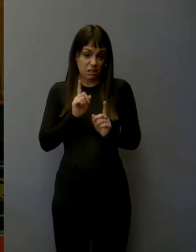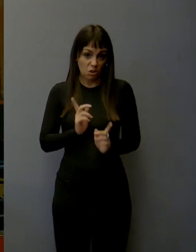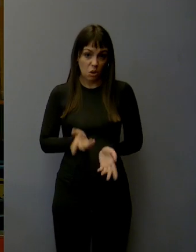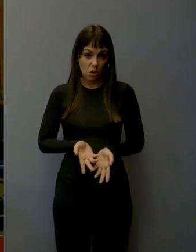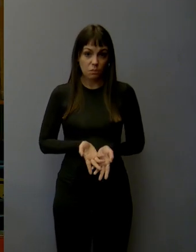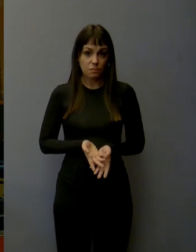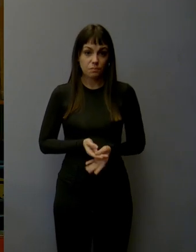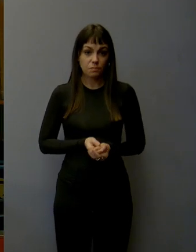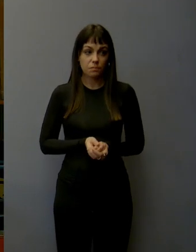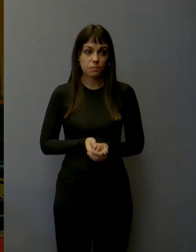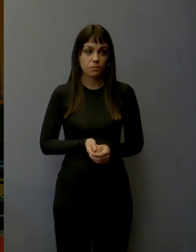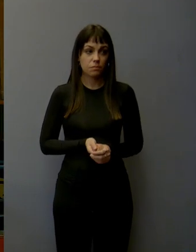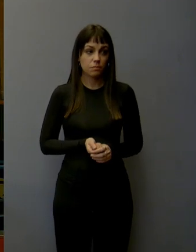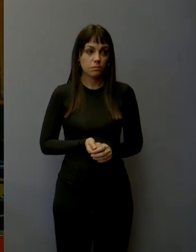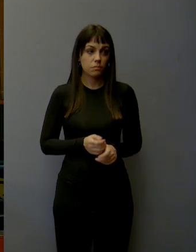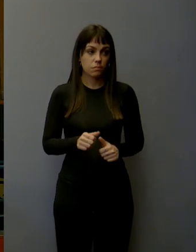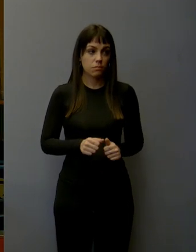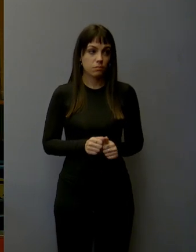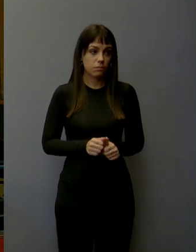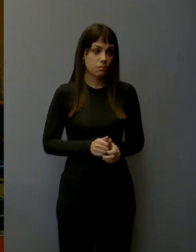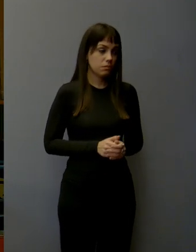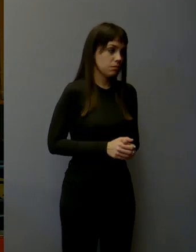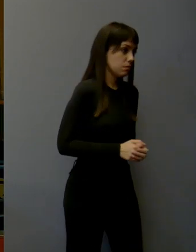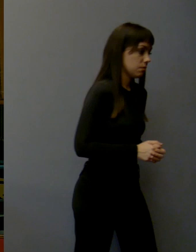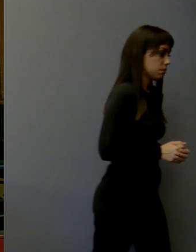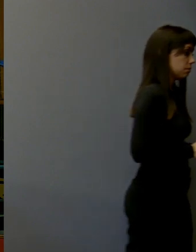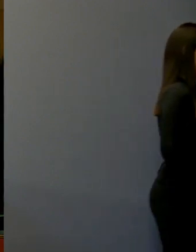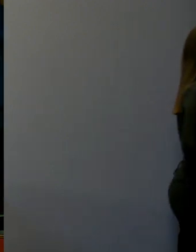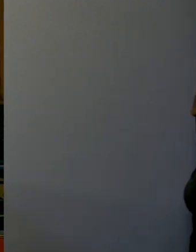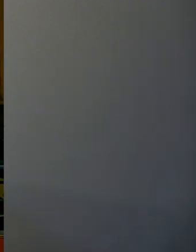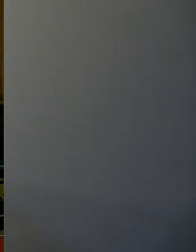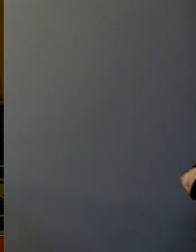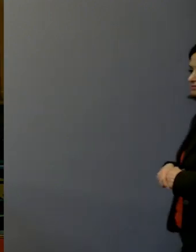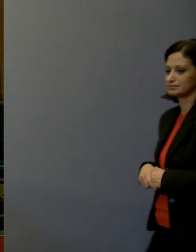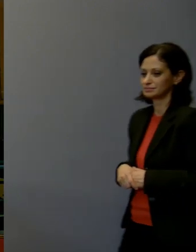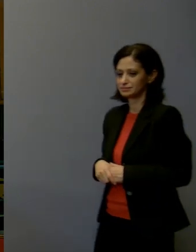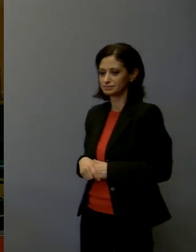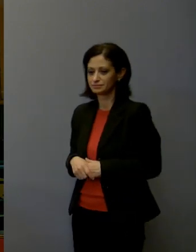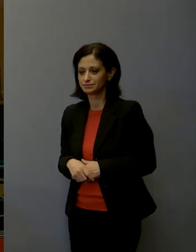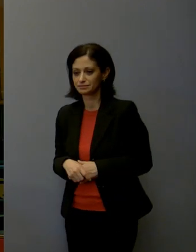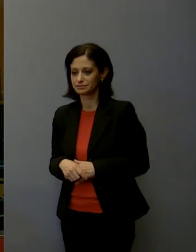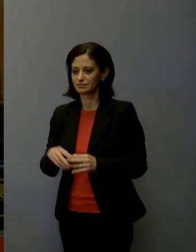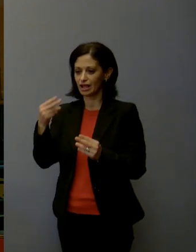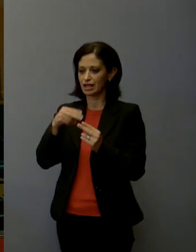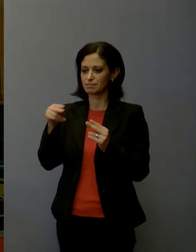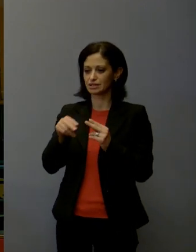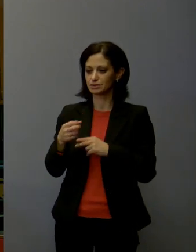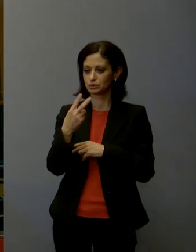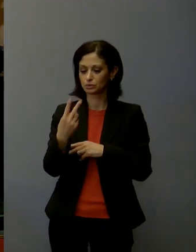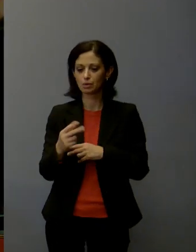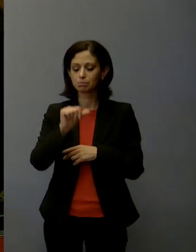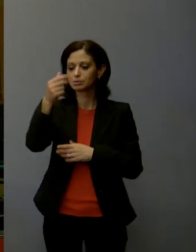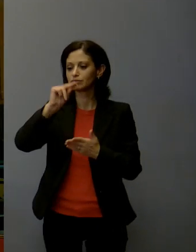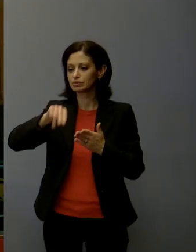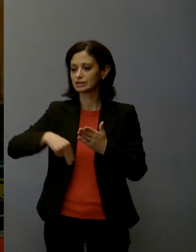bene passiamo all'emendamento numero 2 primo firmatario il consigliere